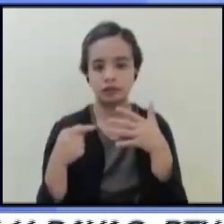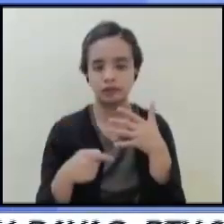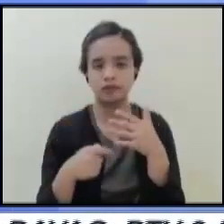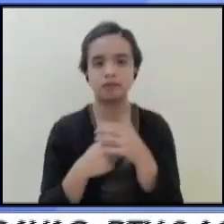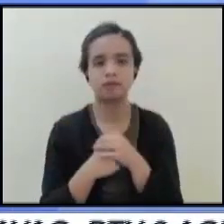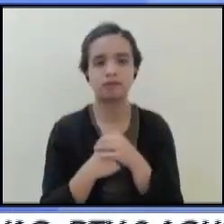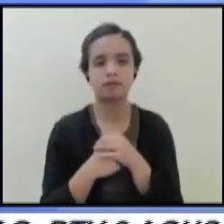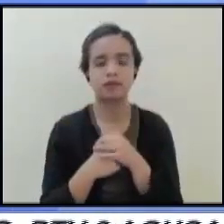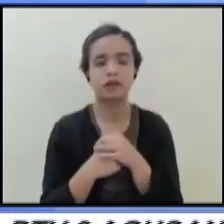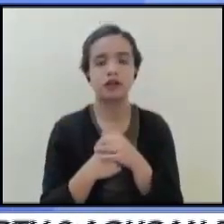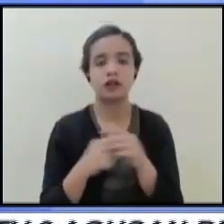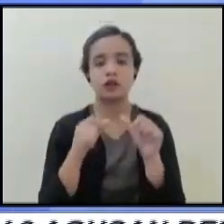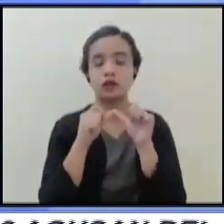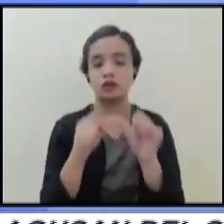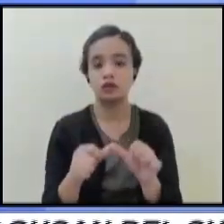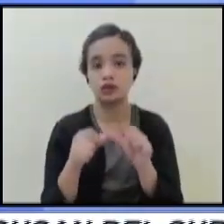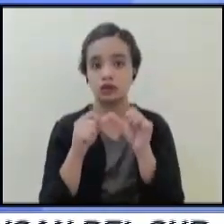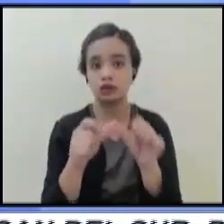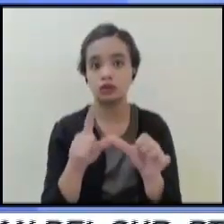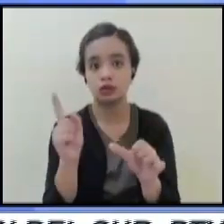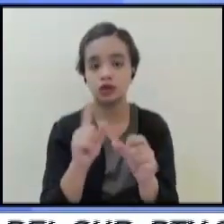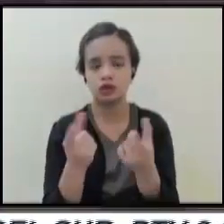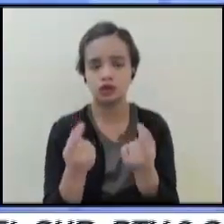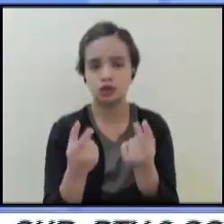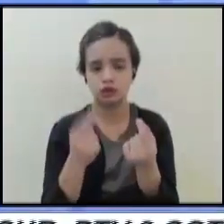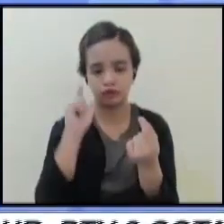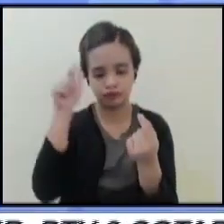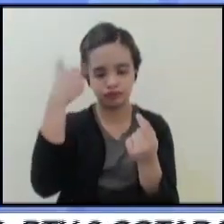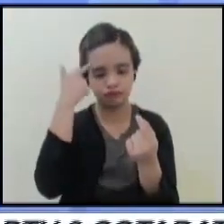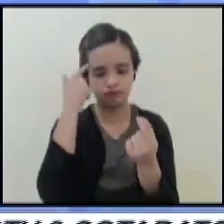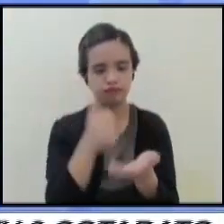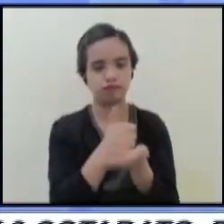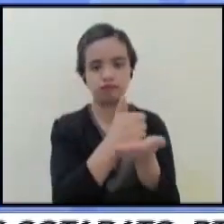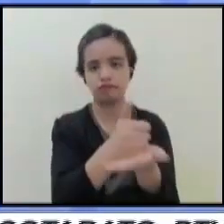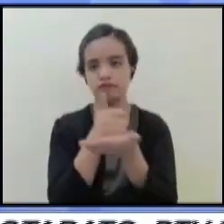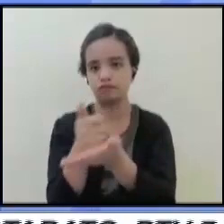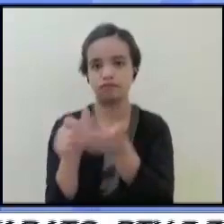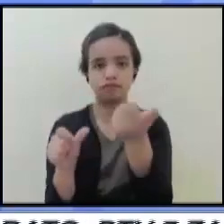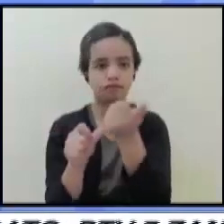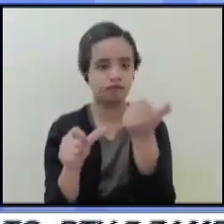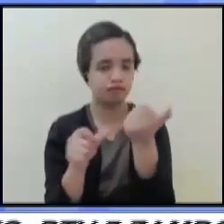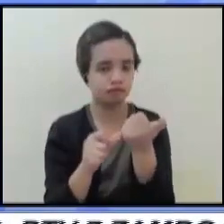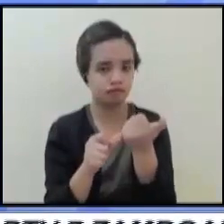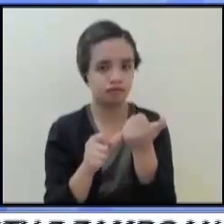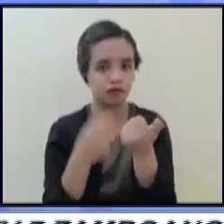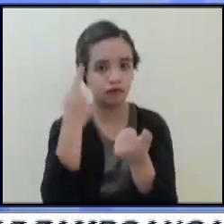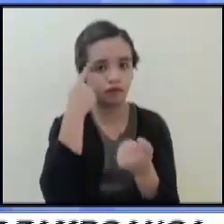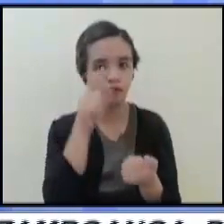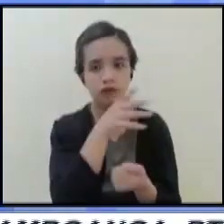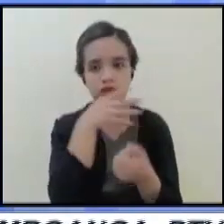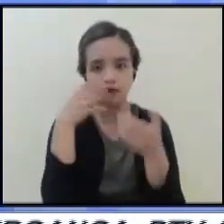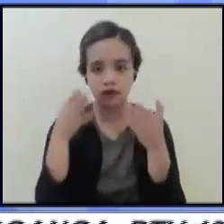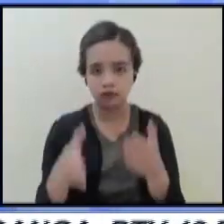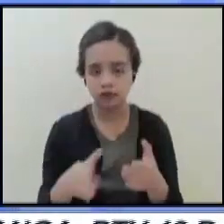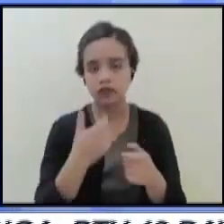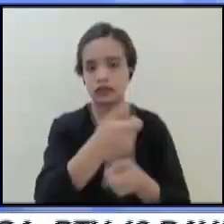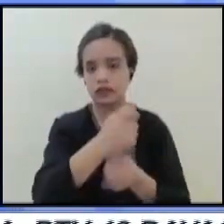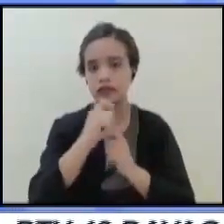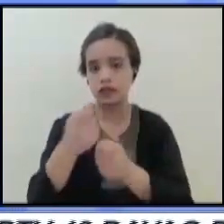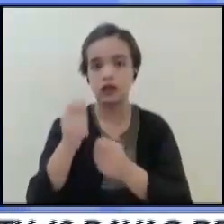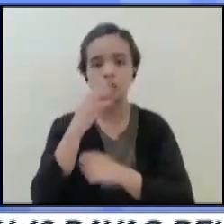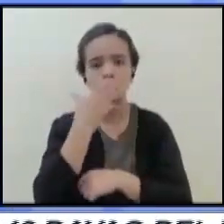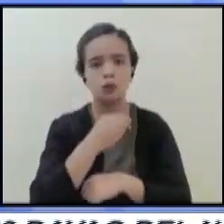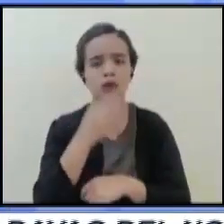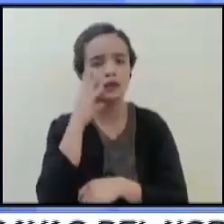Patuloy pa rin ang pamamahagi ng tulong ng gobyerno para sa mga magsasaka at mangingisda na lubhang naapektuhan ng El Nino.